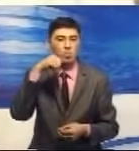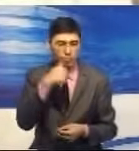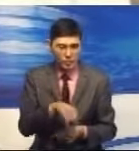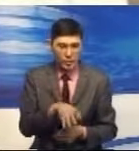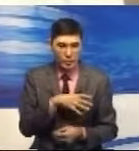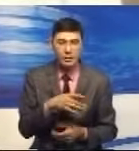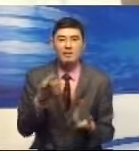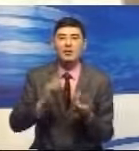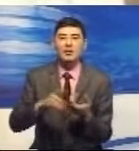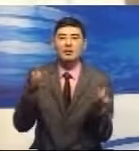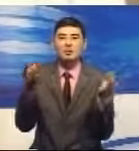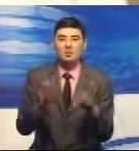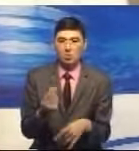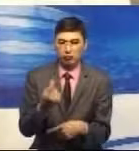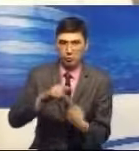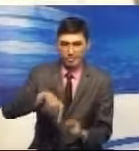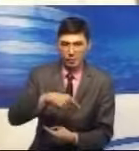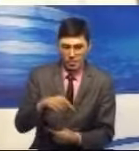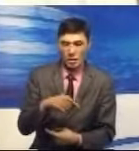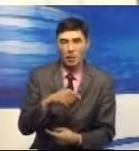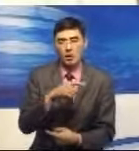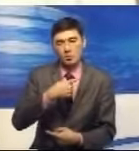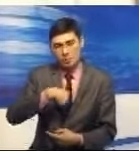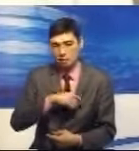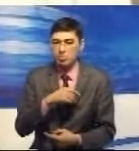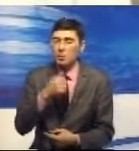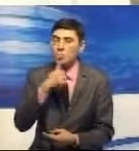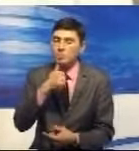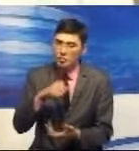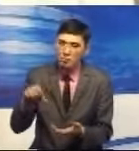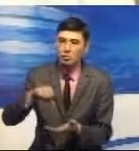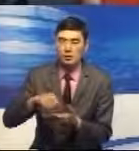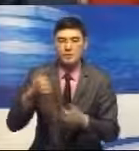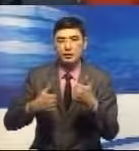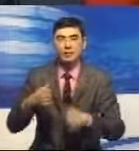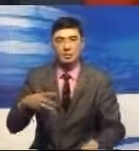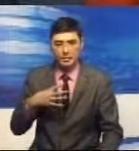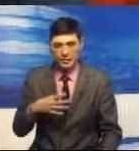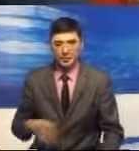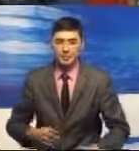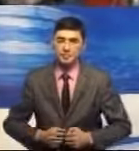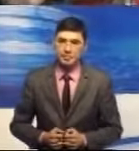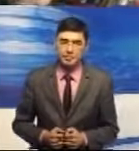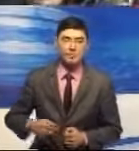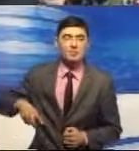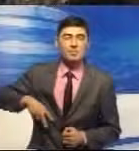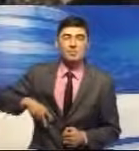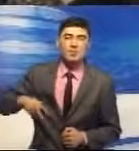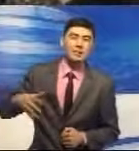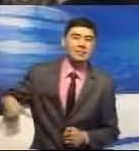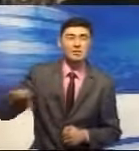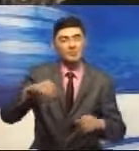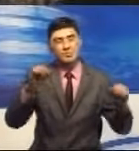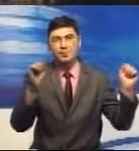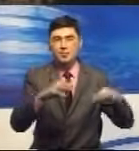мамырда мейрамхана бизнесі бойынша республикалық байқауда бағымызды сынап қайттық. Шара аясында директорлар кеңесінің мүшелері